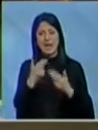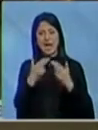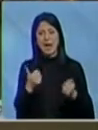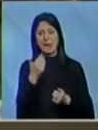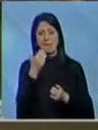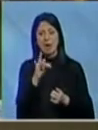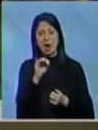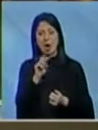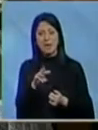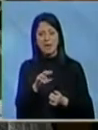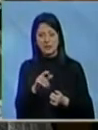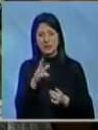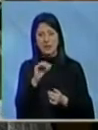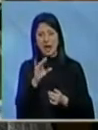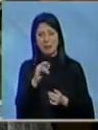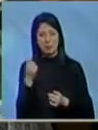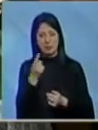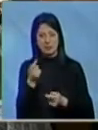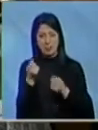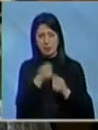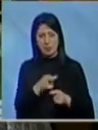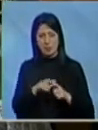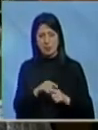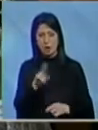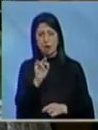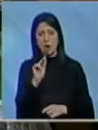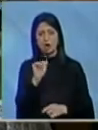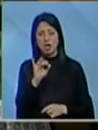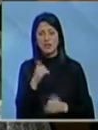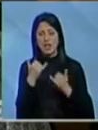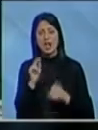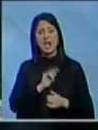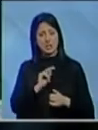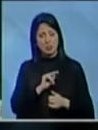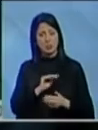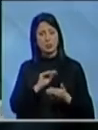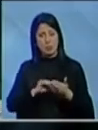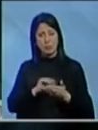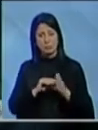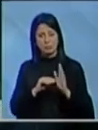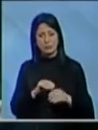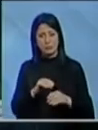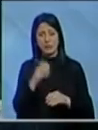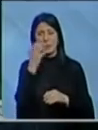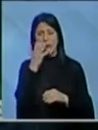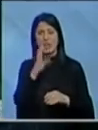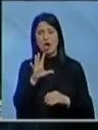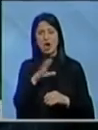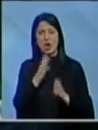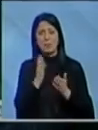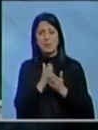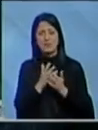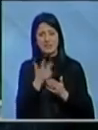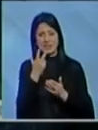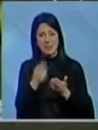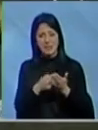კი მისმა რომანმა სამოსელი პირველმა მოუტანა. დოჩანაშვილი ახლაც მუშაობს ნაწარმოებზე ბრმად ყოფილზე და სამ